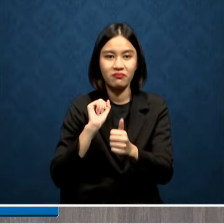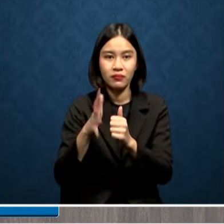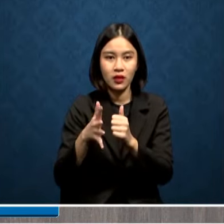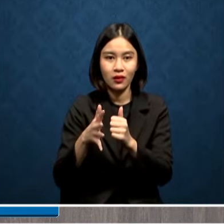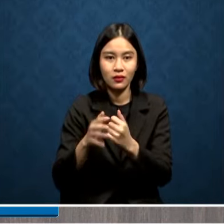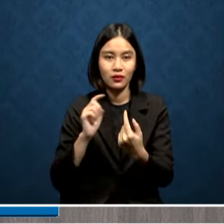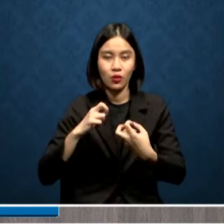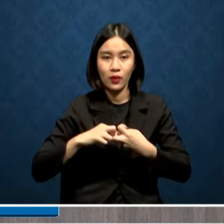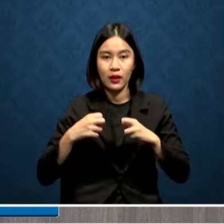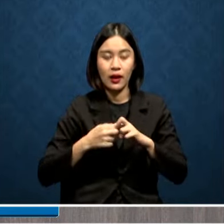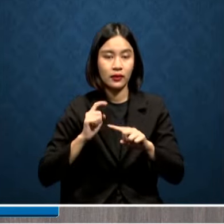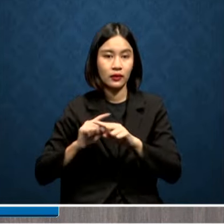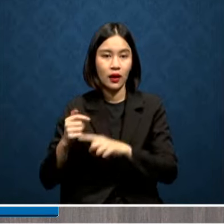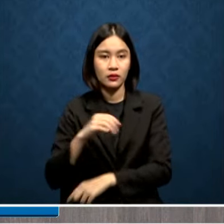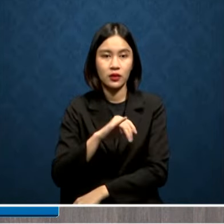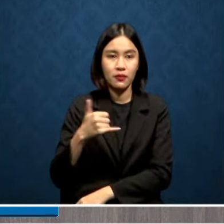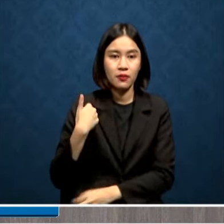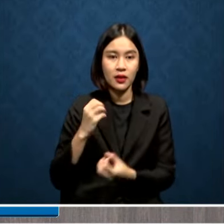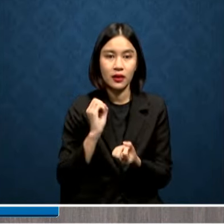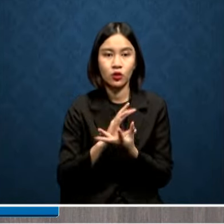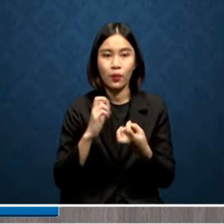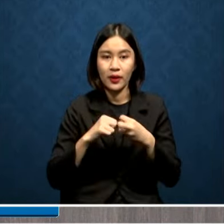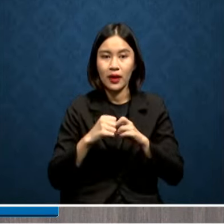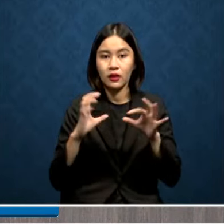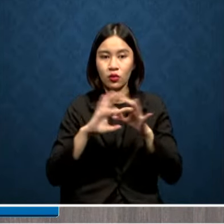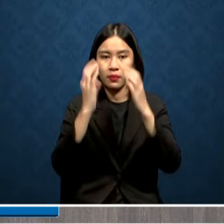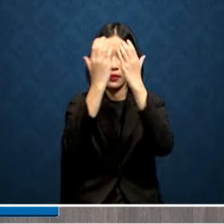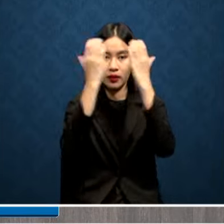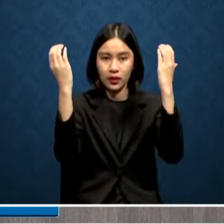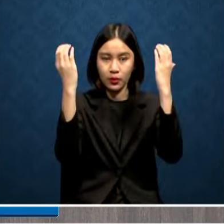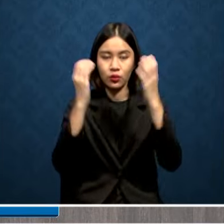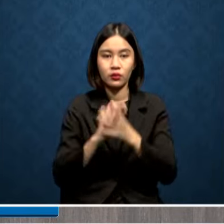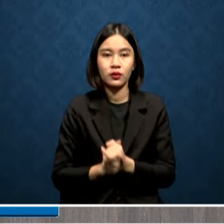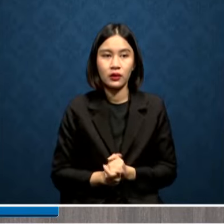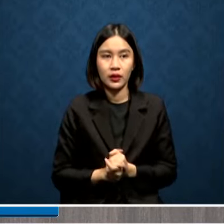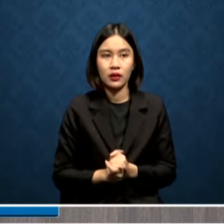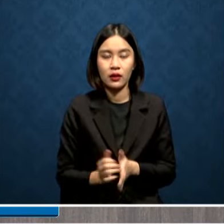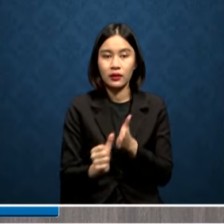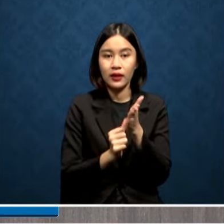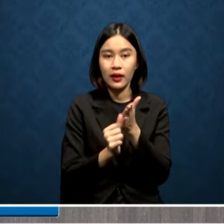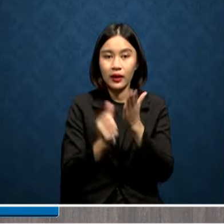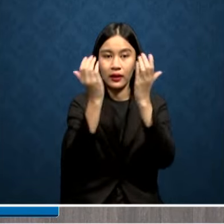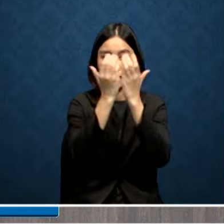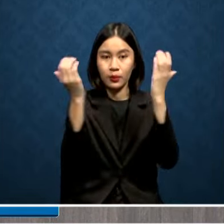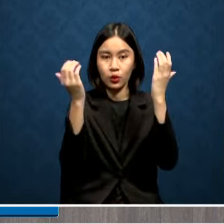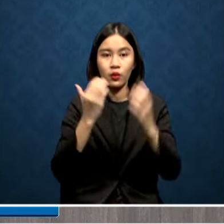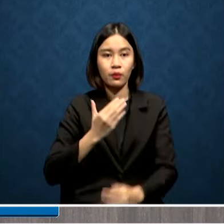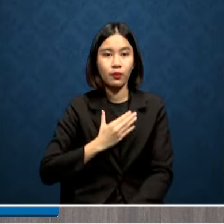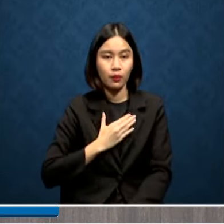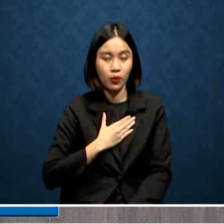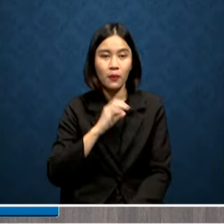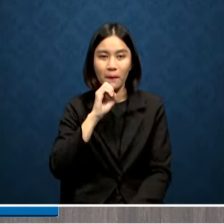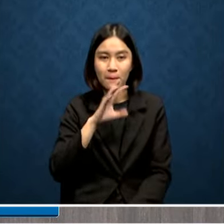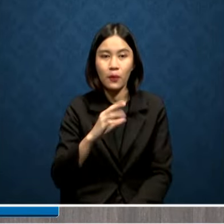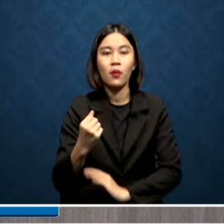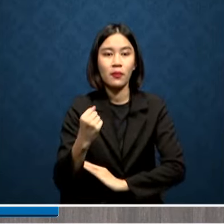ต่อปัญหาที่อาจจะเกิดวิกฤตรัฐธรรมนูญท่านประธานครับเรื่องการแก้รัฐธรรมนูญผมยังเรียนด้วยความ